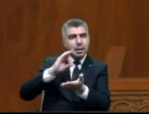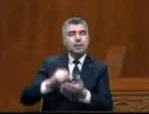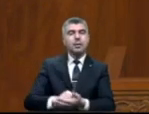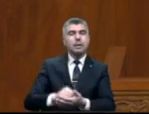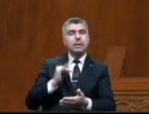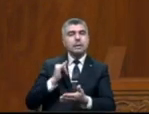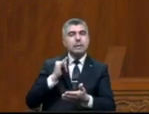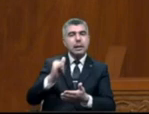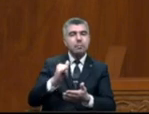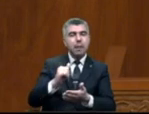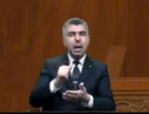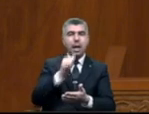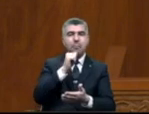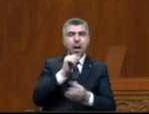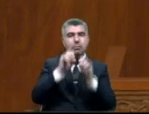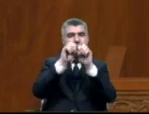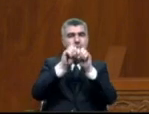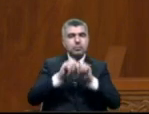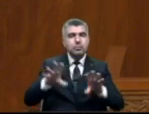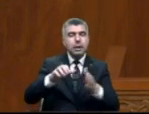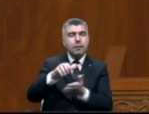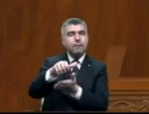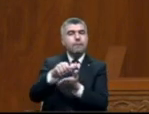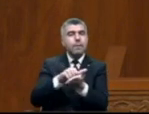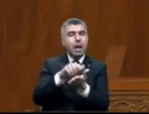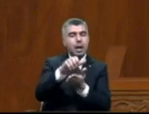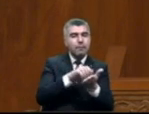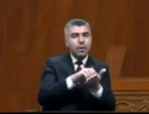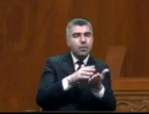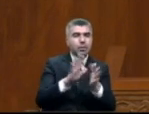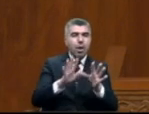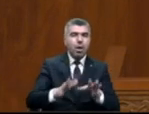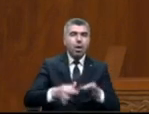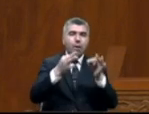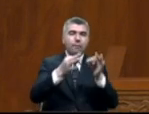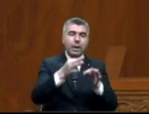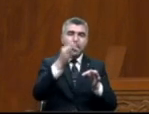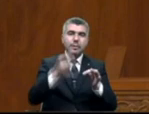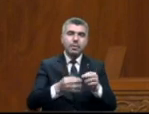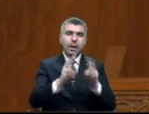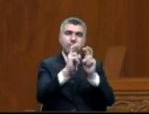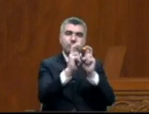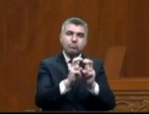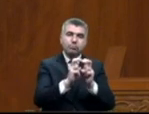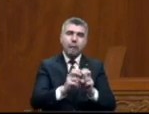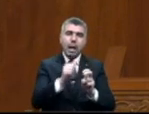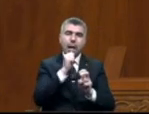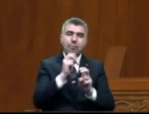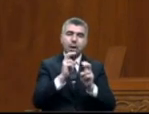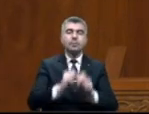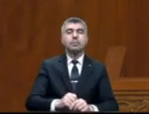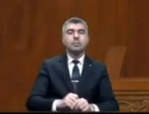تدبير مستدام لمياه السقي لضمان النجاعة وتثمين المياه عبر إنتاج أكثر بأقل كمية من الماء،